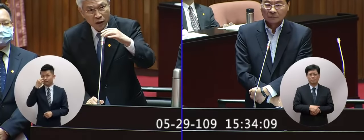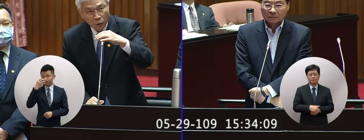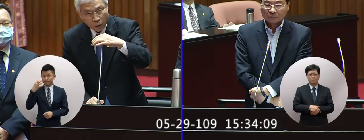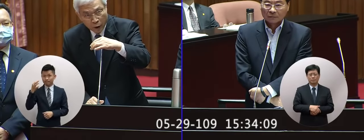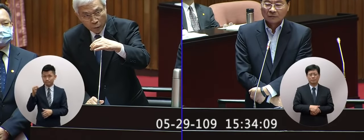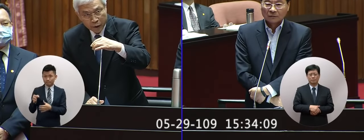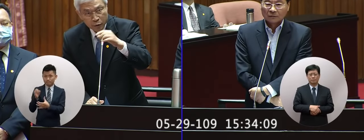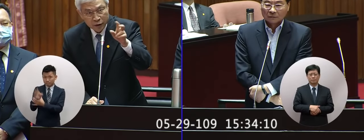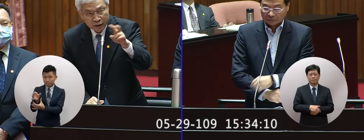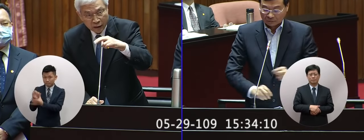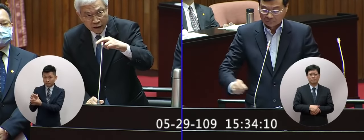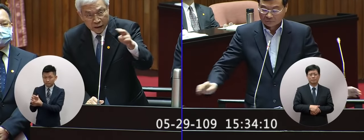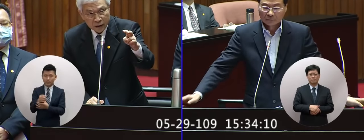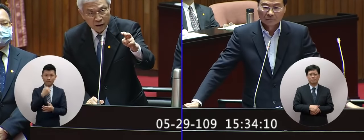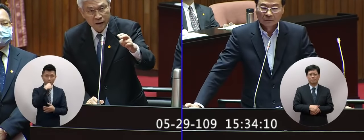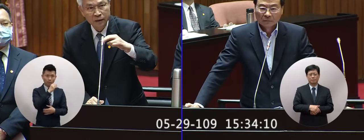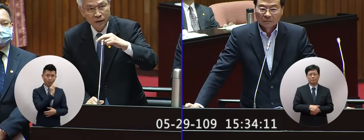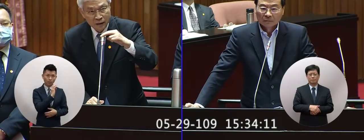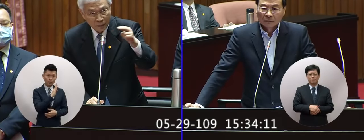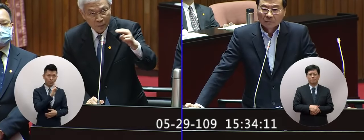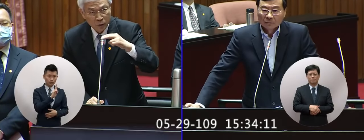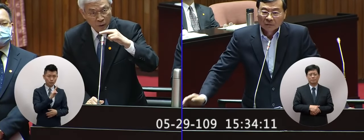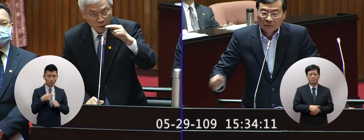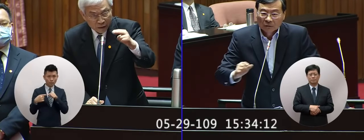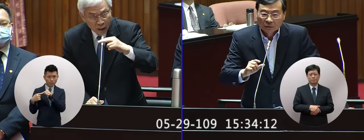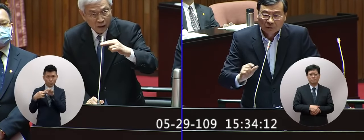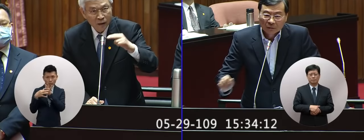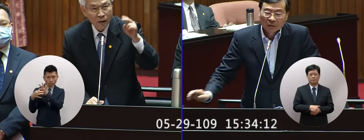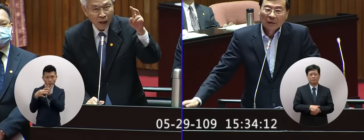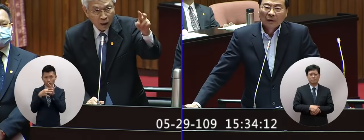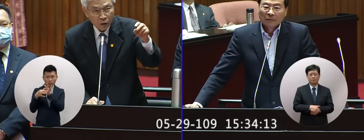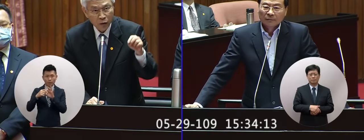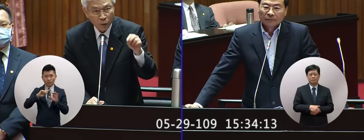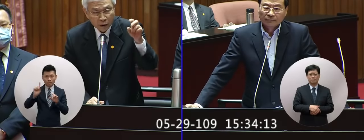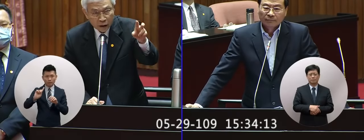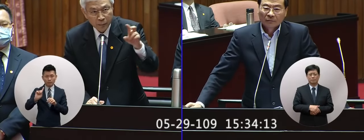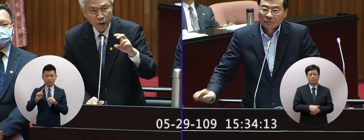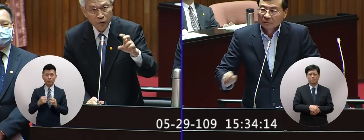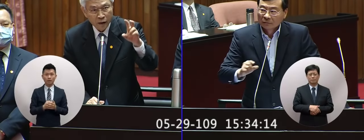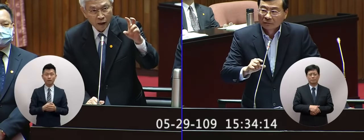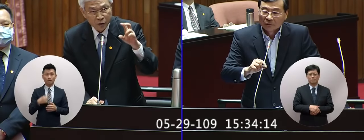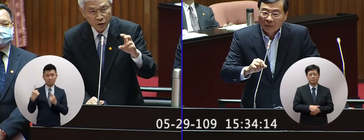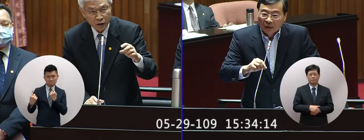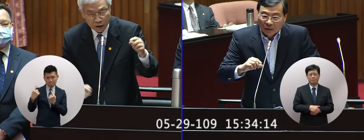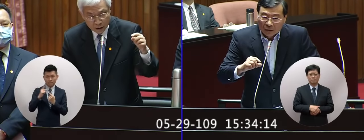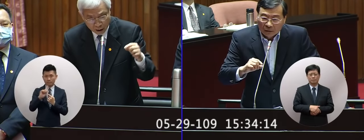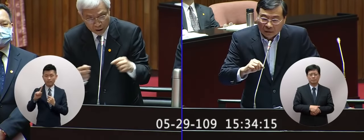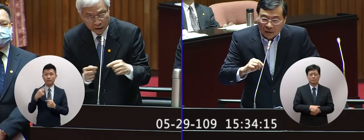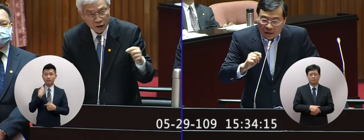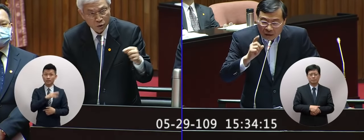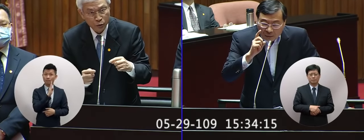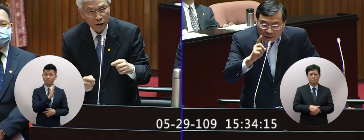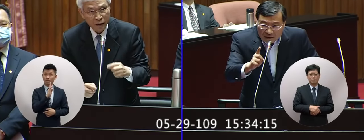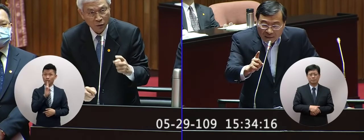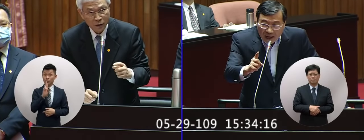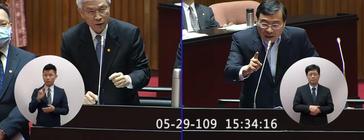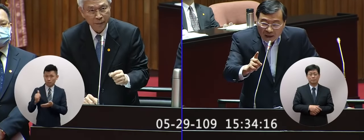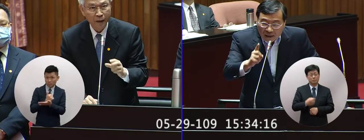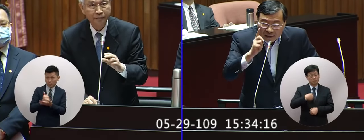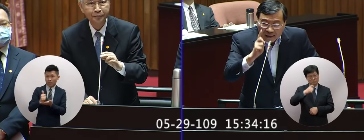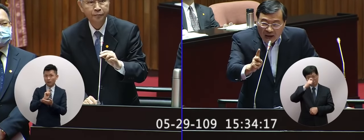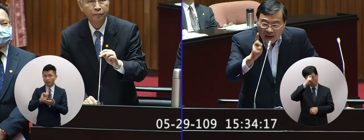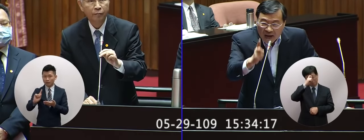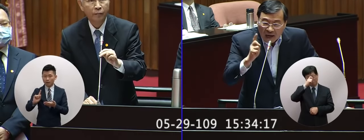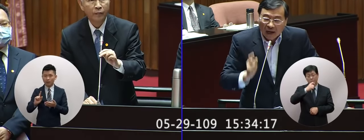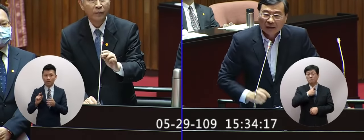资金跟我们 OBU 之间的 link 呢是怎么样？还有跟我们 DBU 的一个资金的进出的情况是